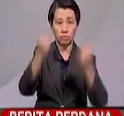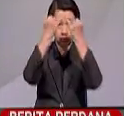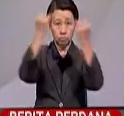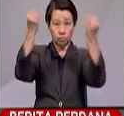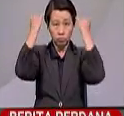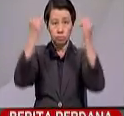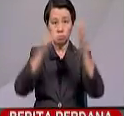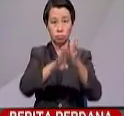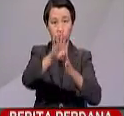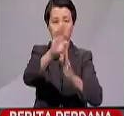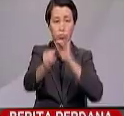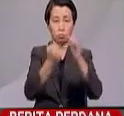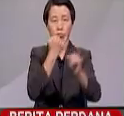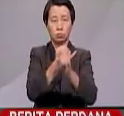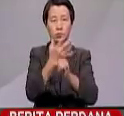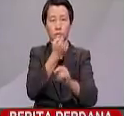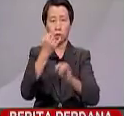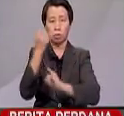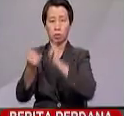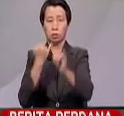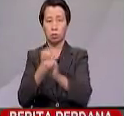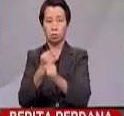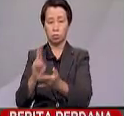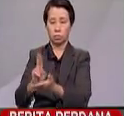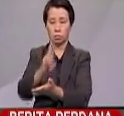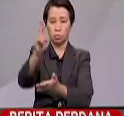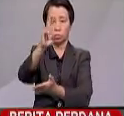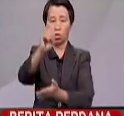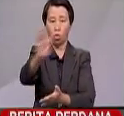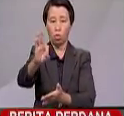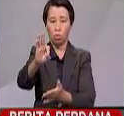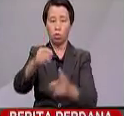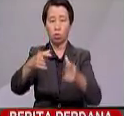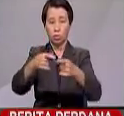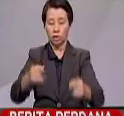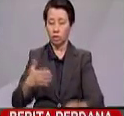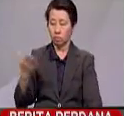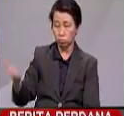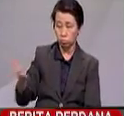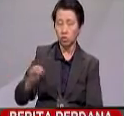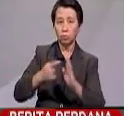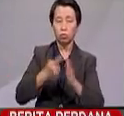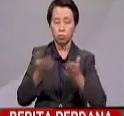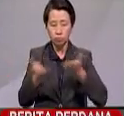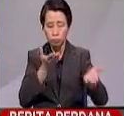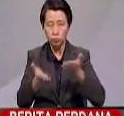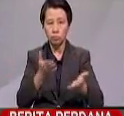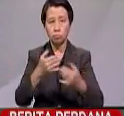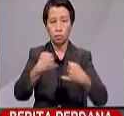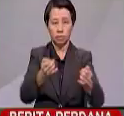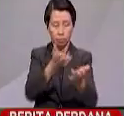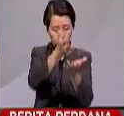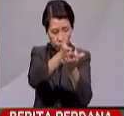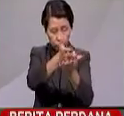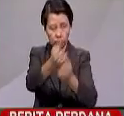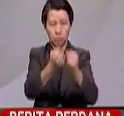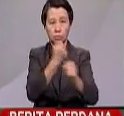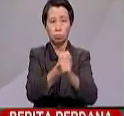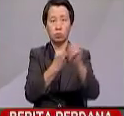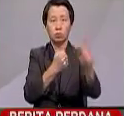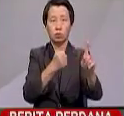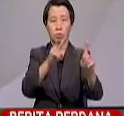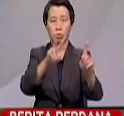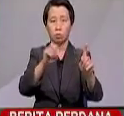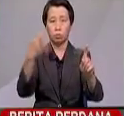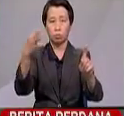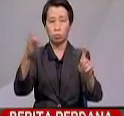Sarjana Pembangunan Antarabangsa dari International University of Japan. Nor Yahati mulai berkhidmat di Jabatan Penyiaran pada